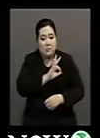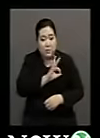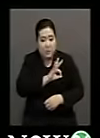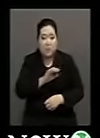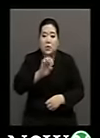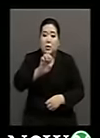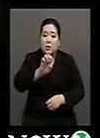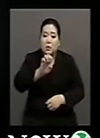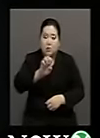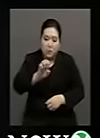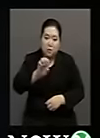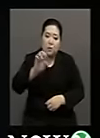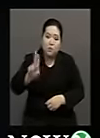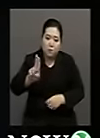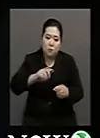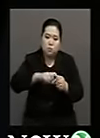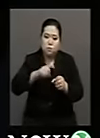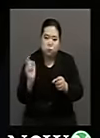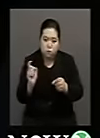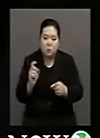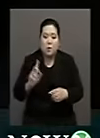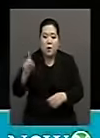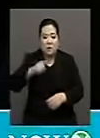EUที่อังกฤษได้ประกาศตัวชัดเจนแล้วค่ะค่ะ